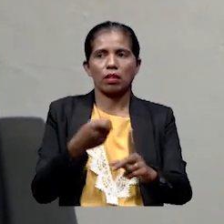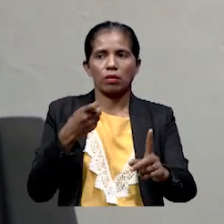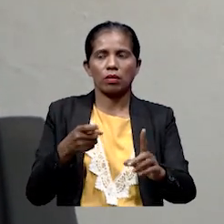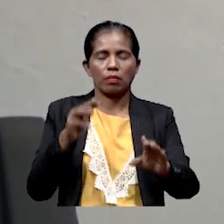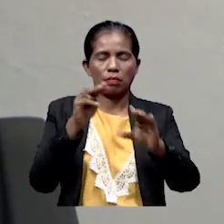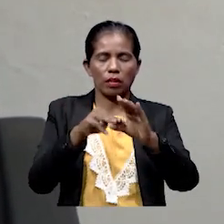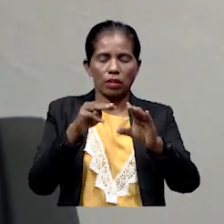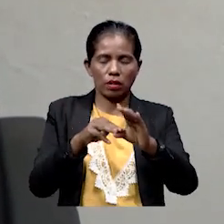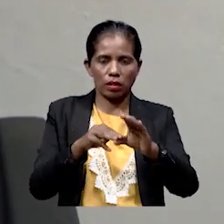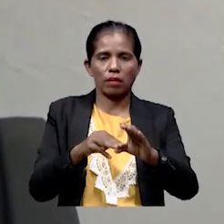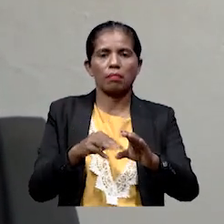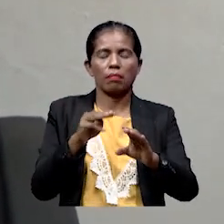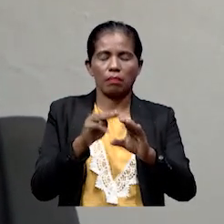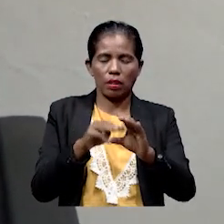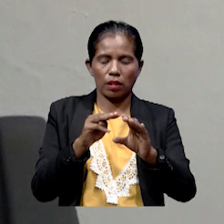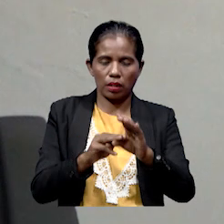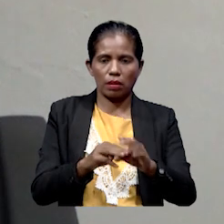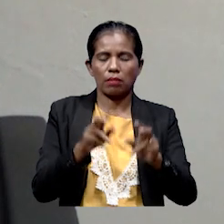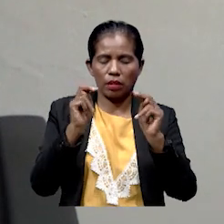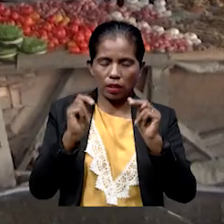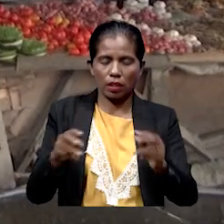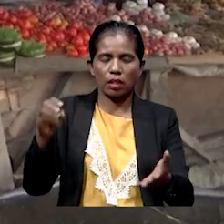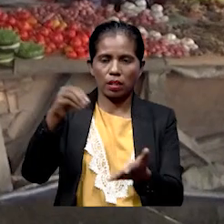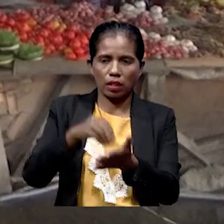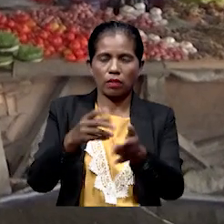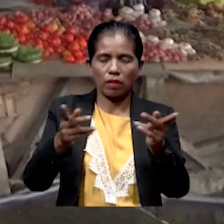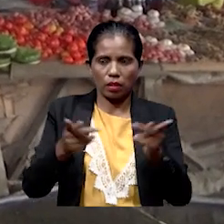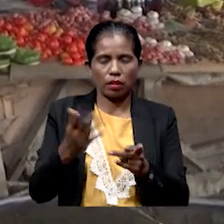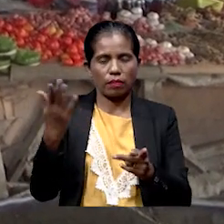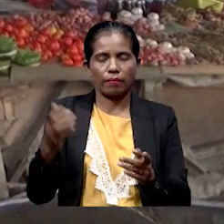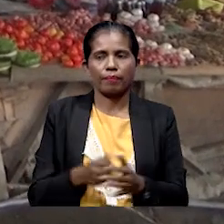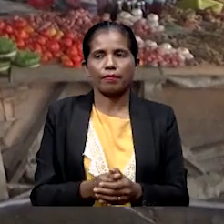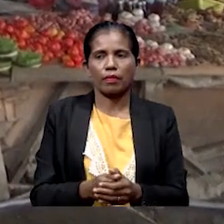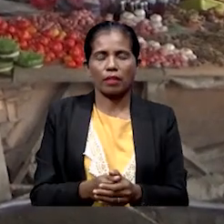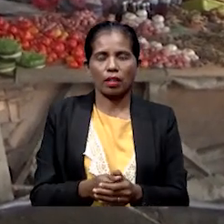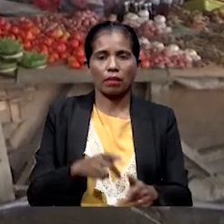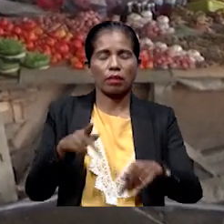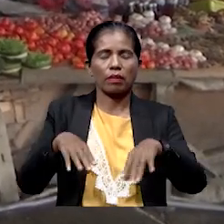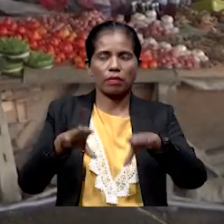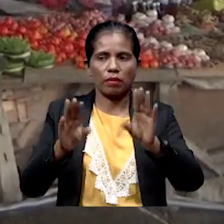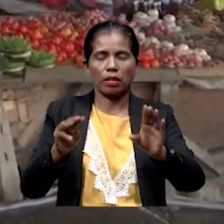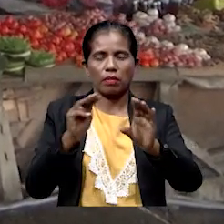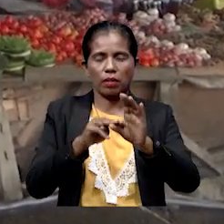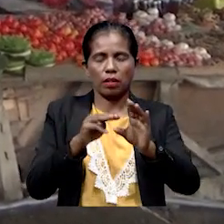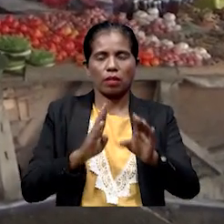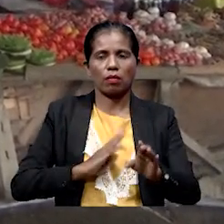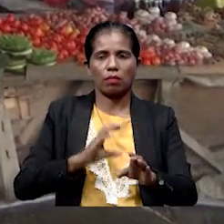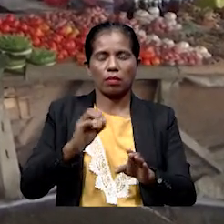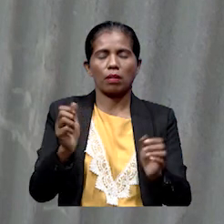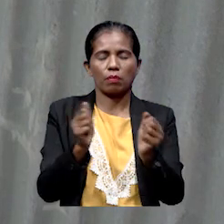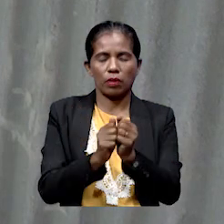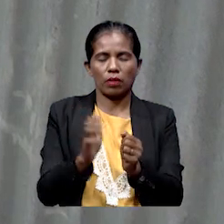mercado jesta mercado mata tinggi kriya. Total vendedor nebe fan iha eis mercado Comoro hamutuk besik